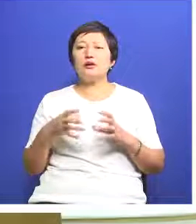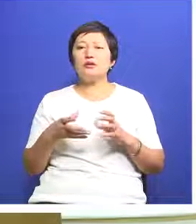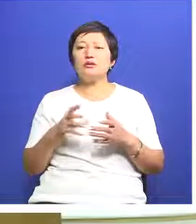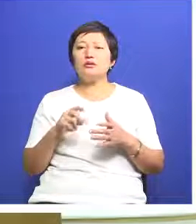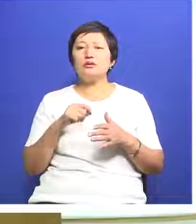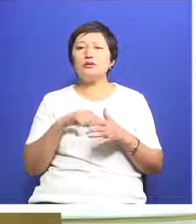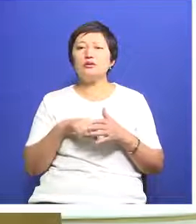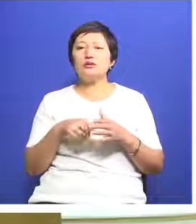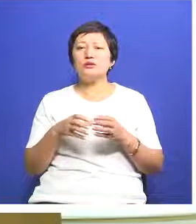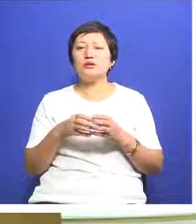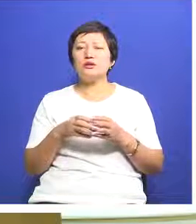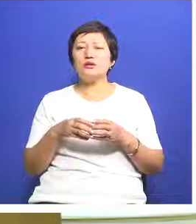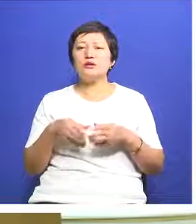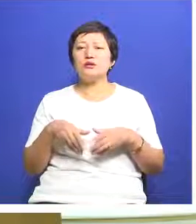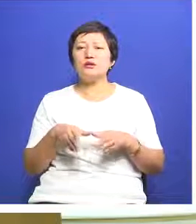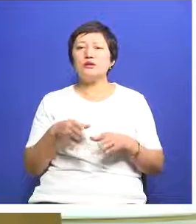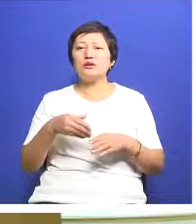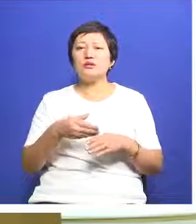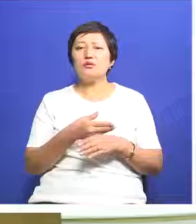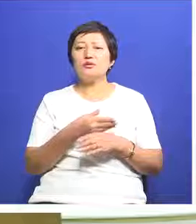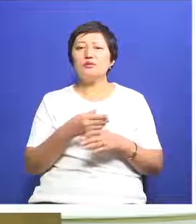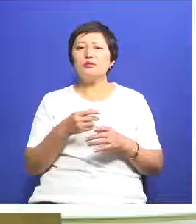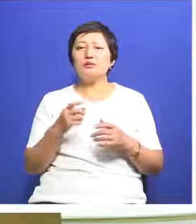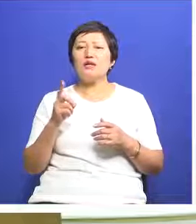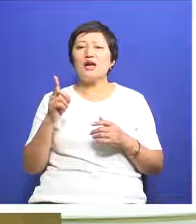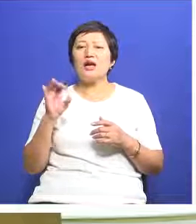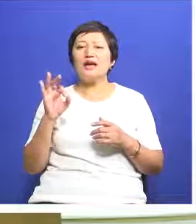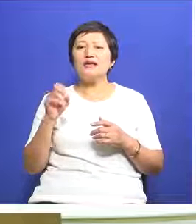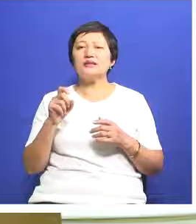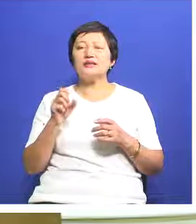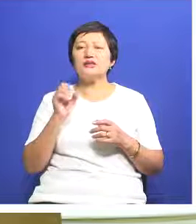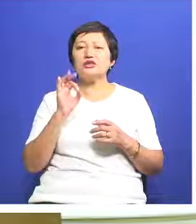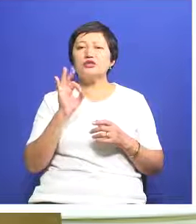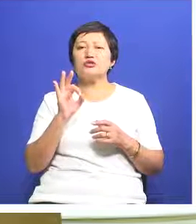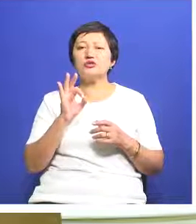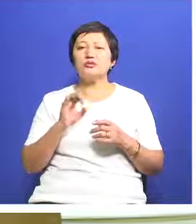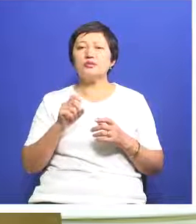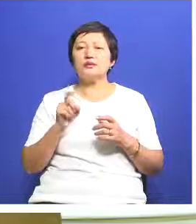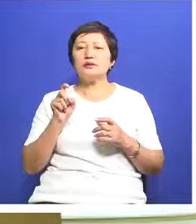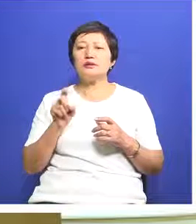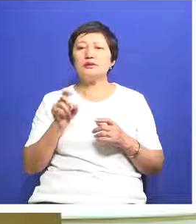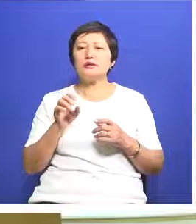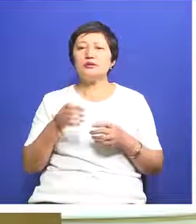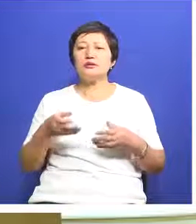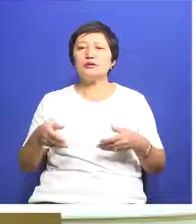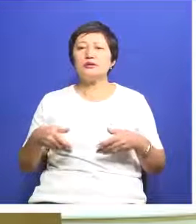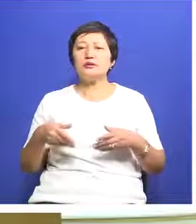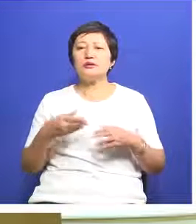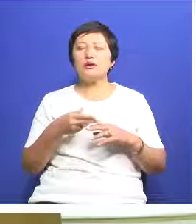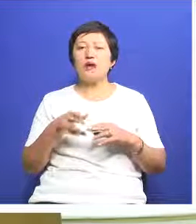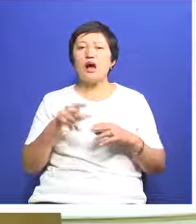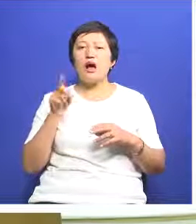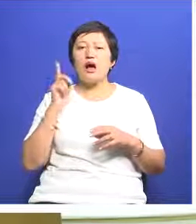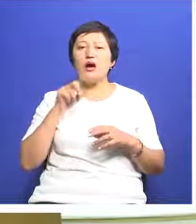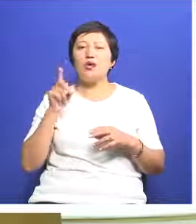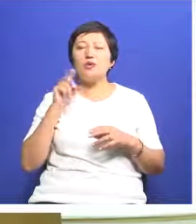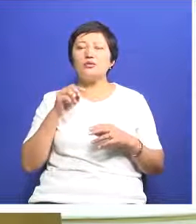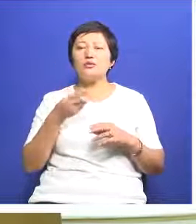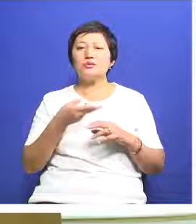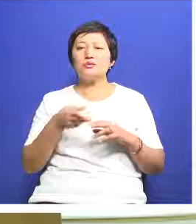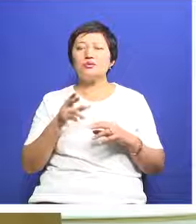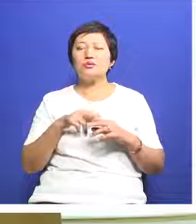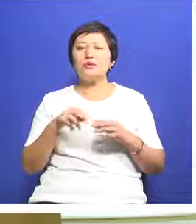ішінде жаңа көшемізді айттық. Газ 100%-ға газбен қамтылған бүгінгі тұрғындар. Ауыз